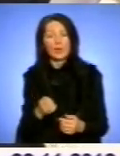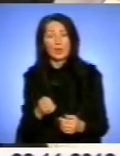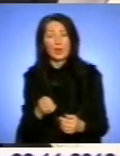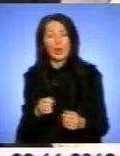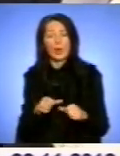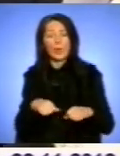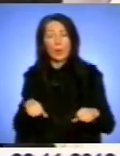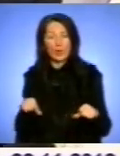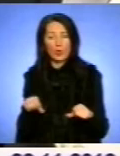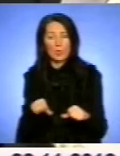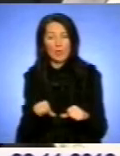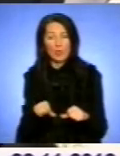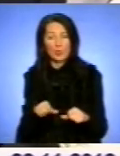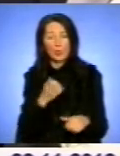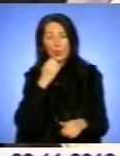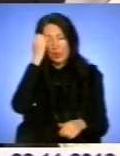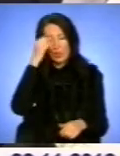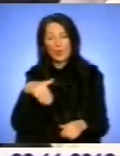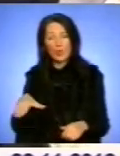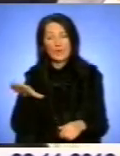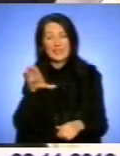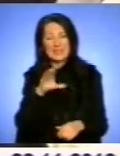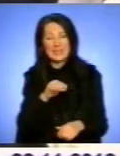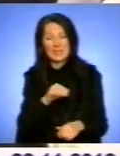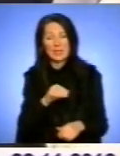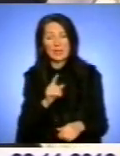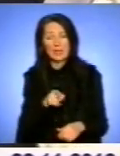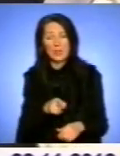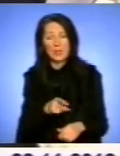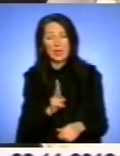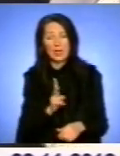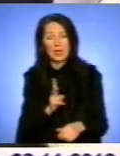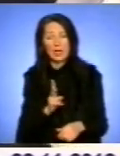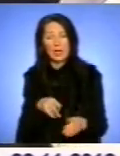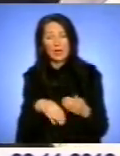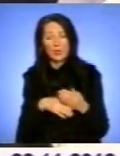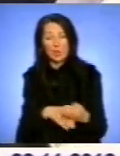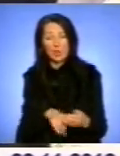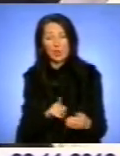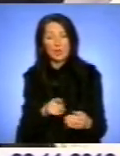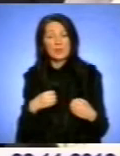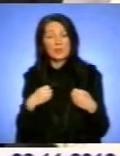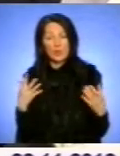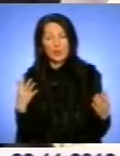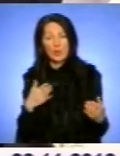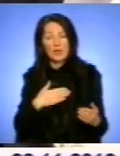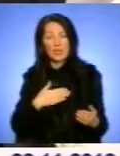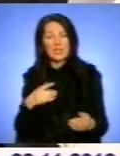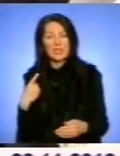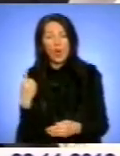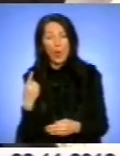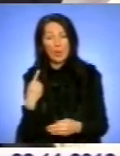оргкомітету, дякую всім тим, які спричинили, щоб святкування у нашій